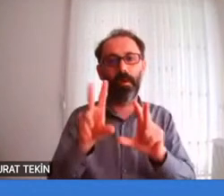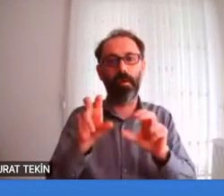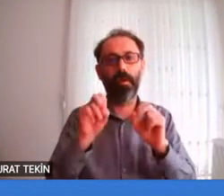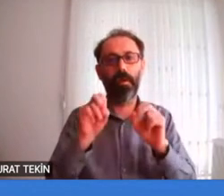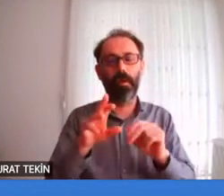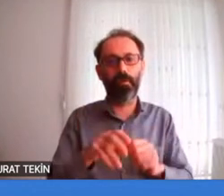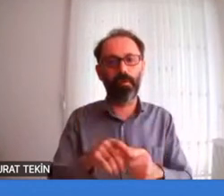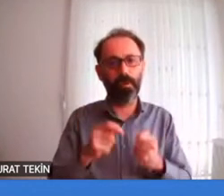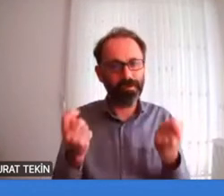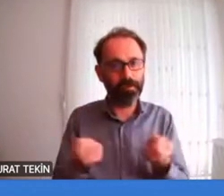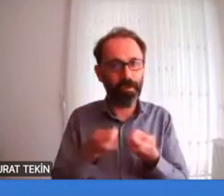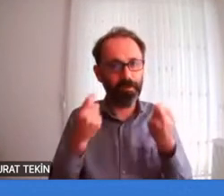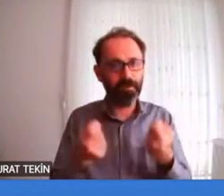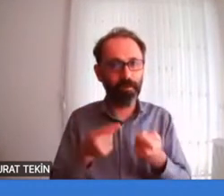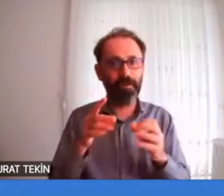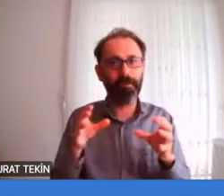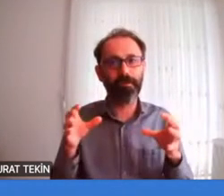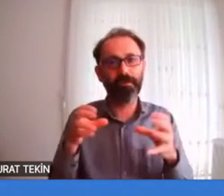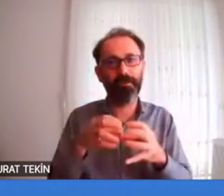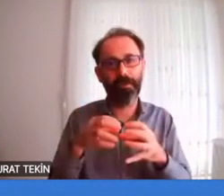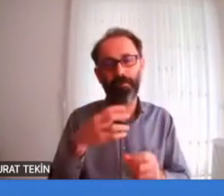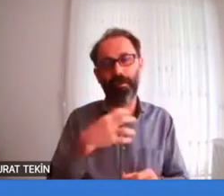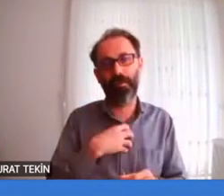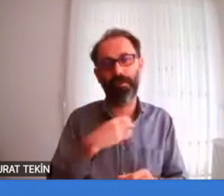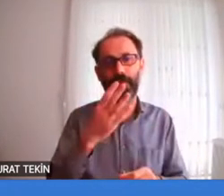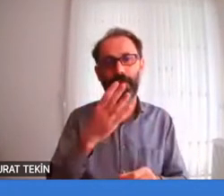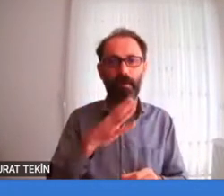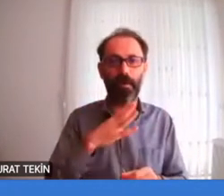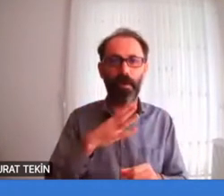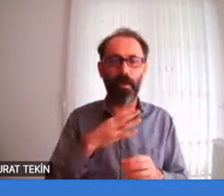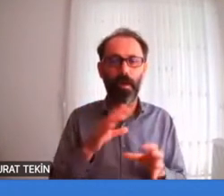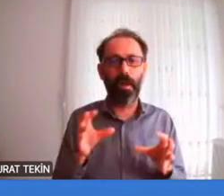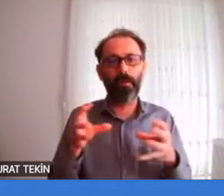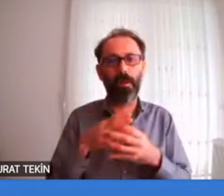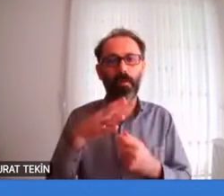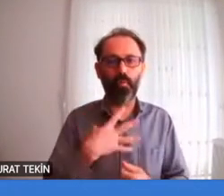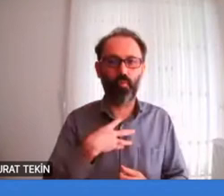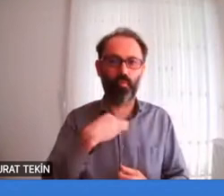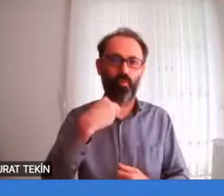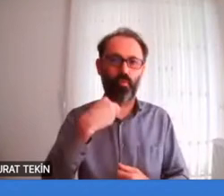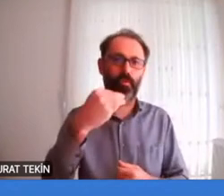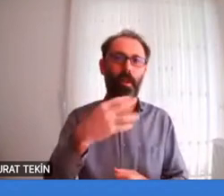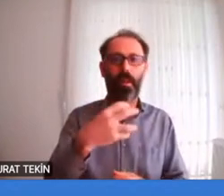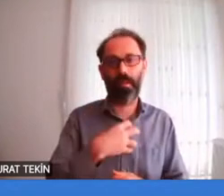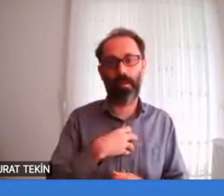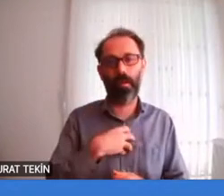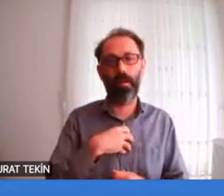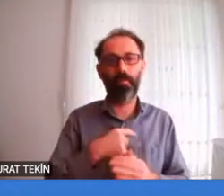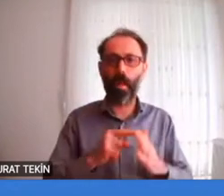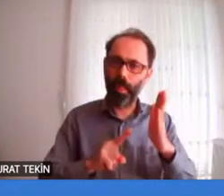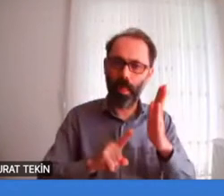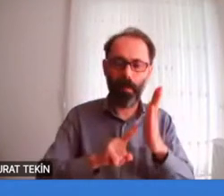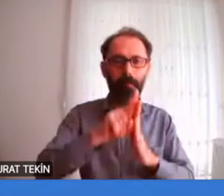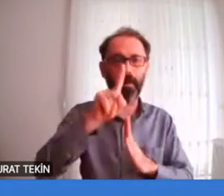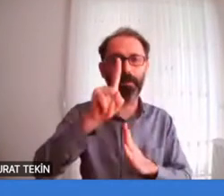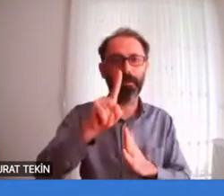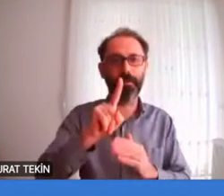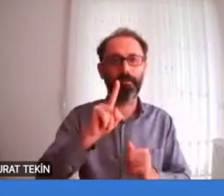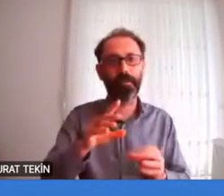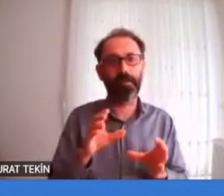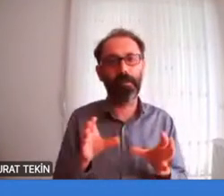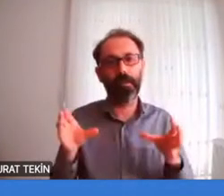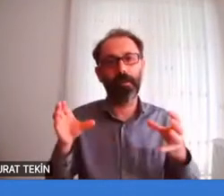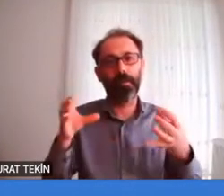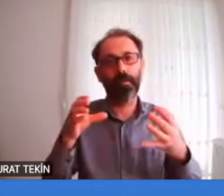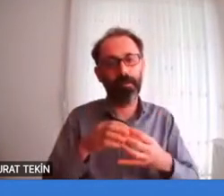Özverili, çalışkan bir takıma sahibiz. Takım ruhuna sahip olan, başarılı bir takıma sahibiz ve çok mutluyuz